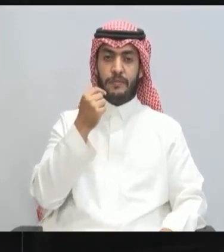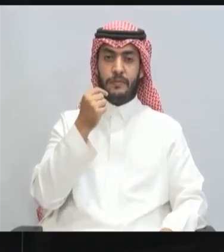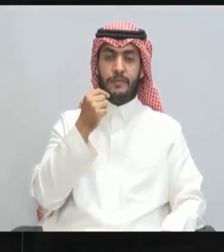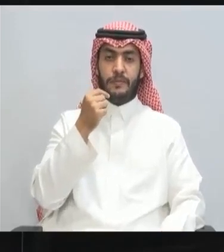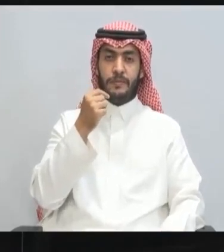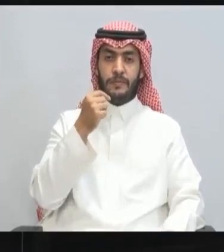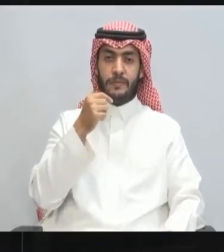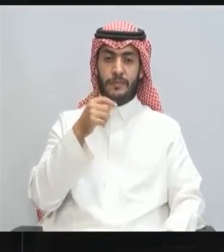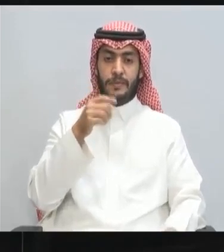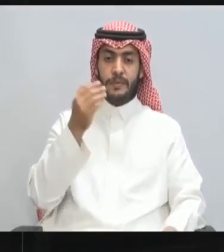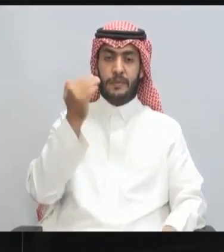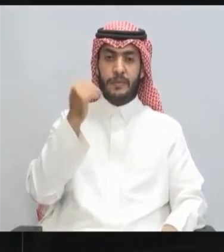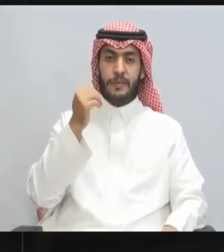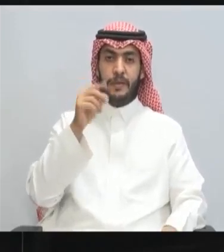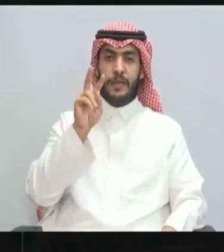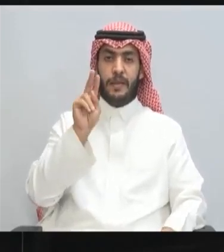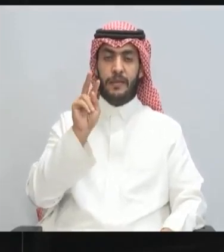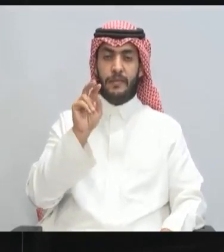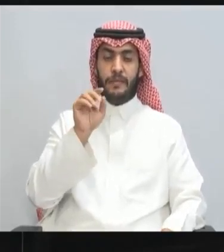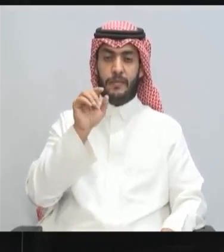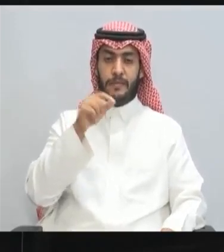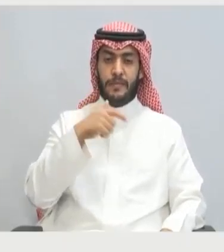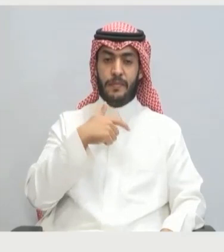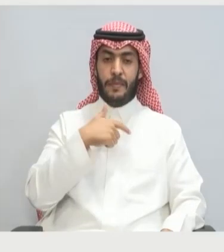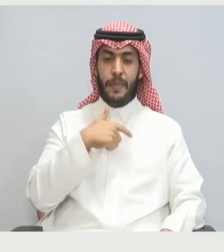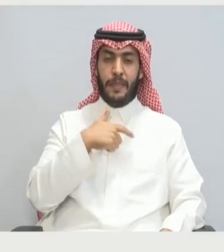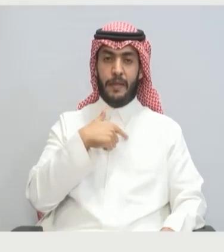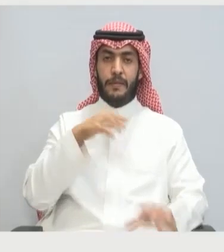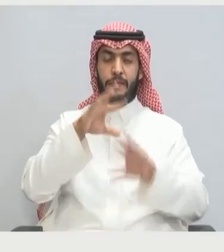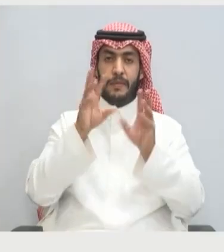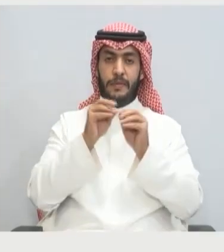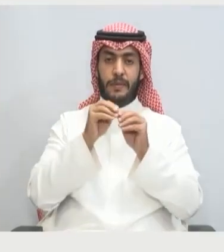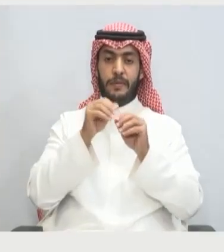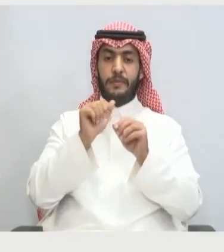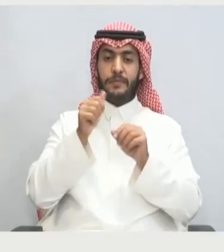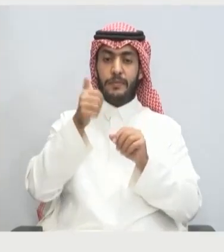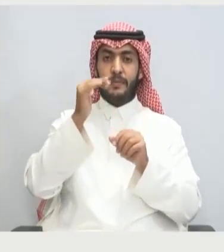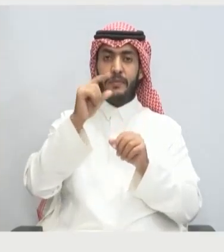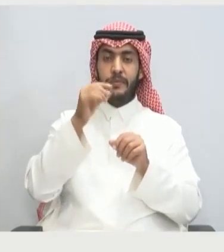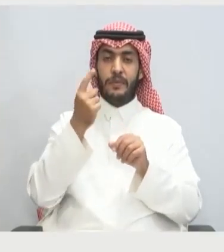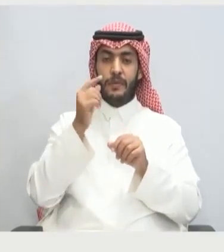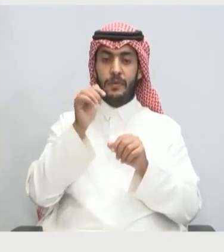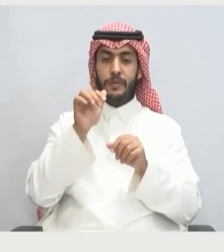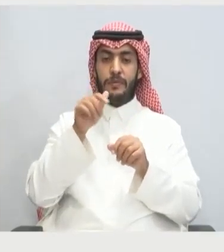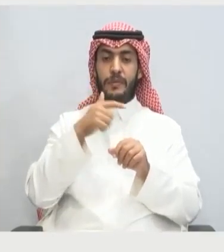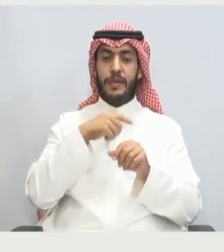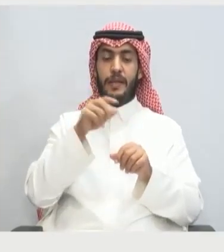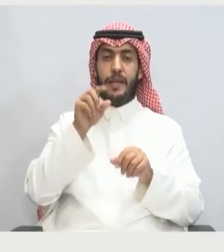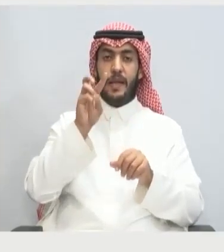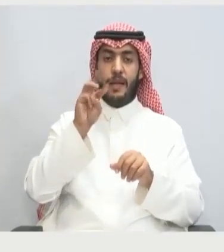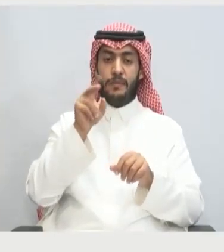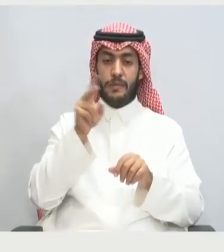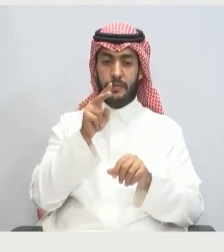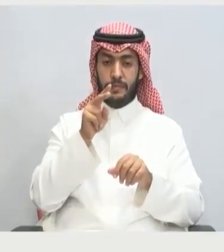الاثنين الاس واحد اذا تعطيني اثنين فهو سيكون احادي الرتبه اذا الام ستساي